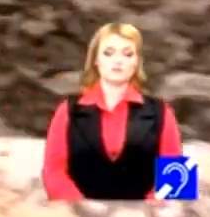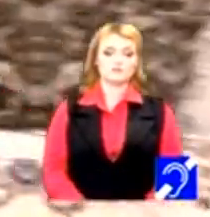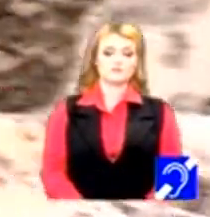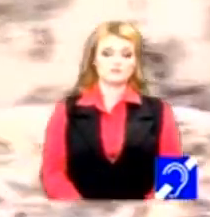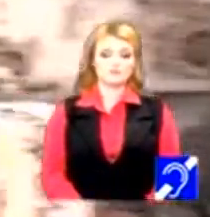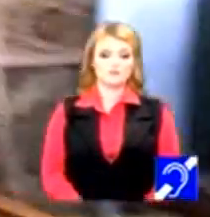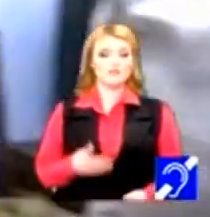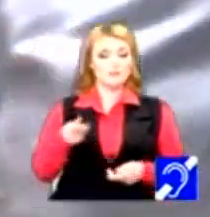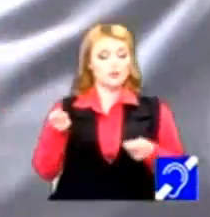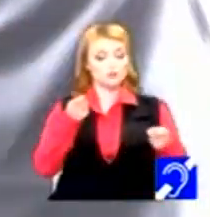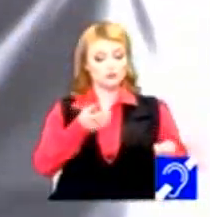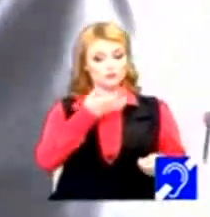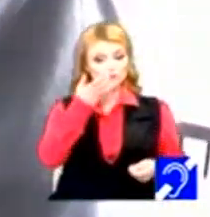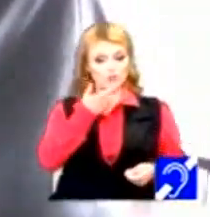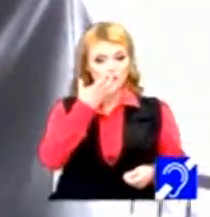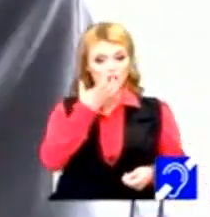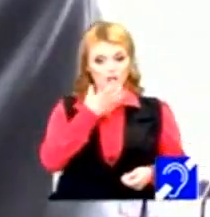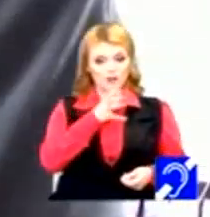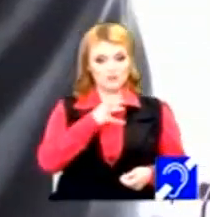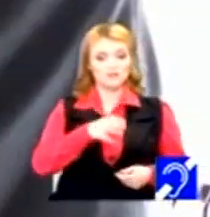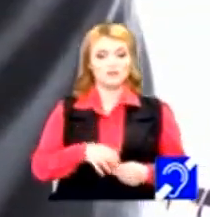supă caldă, avem